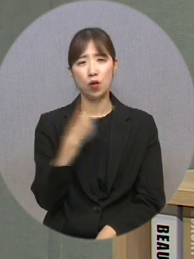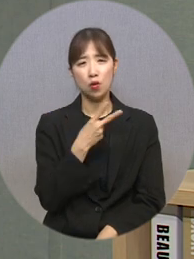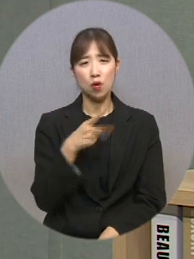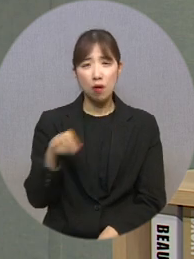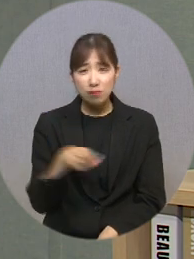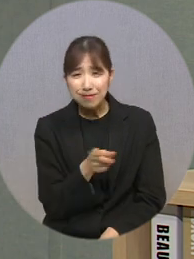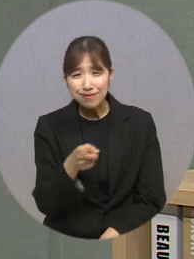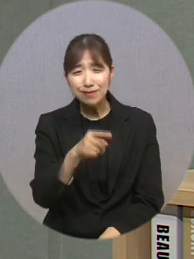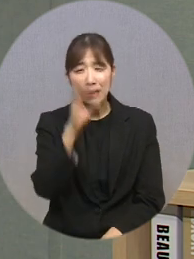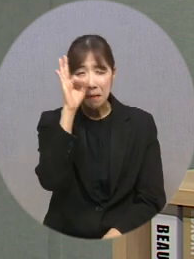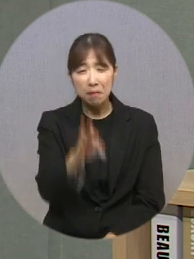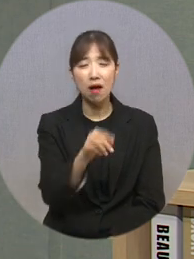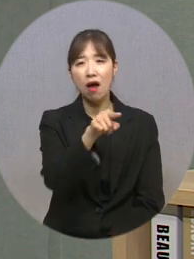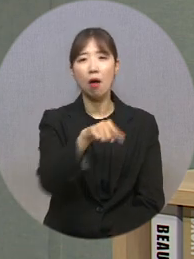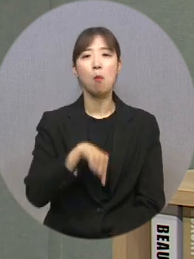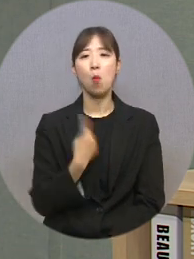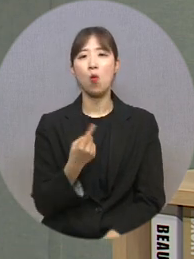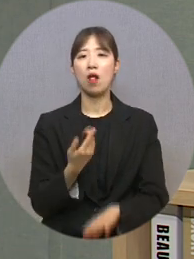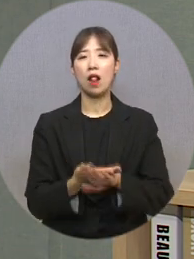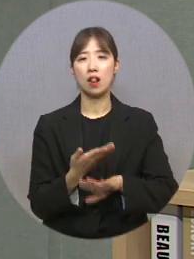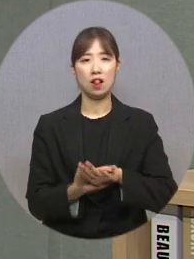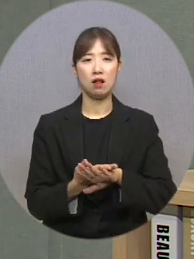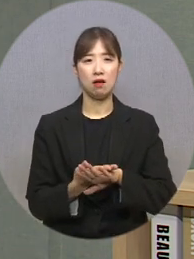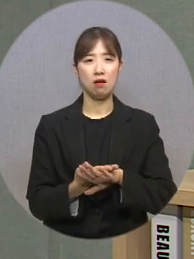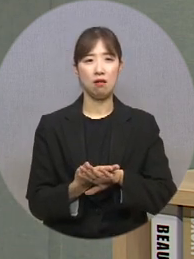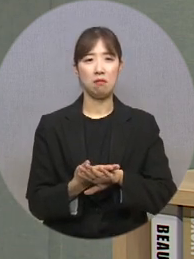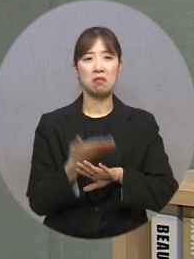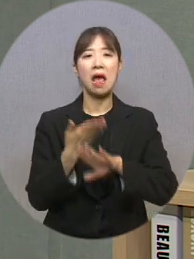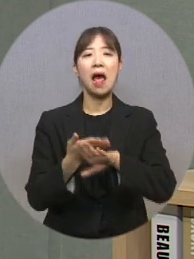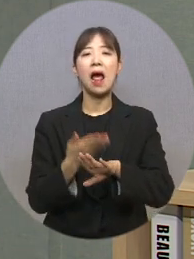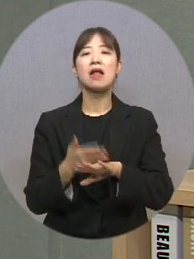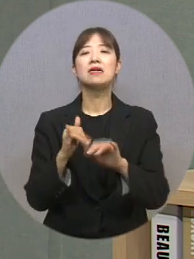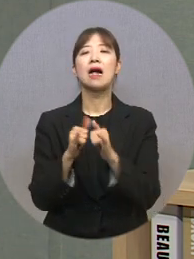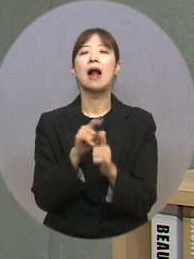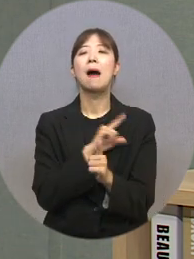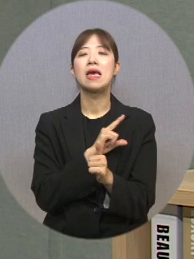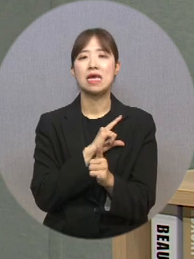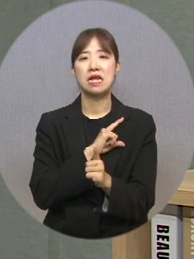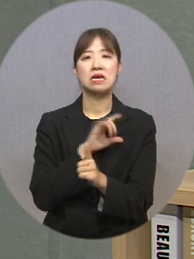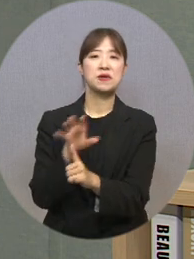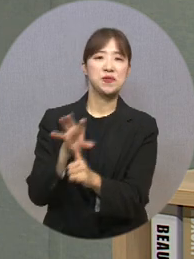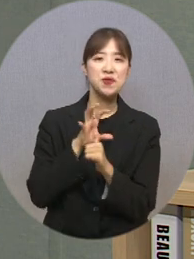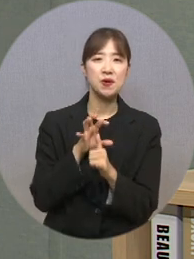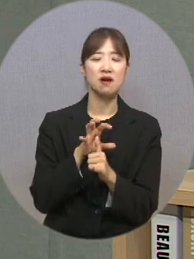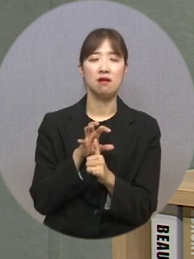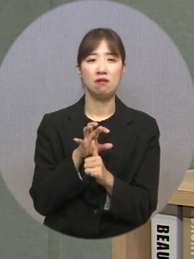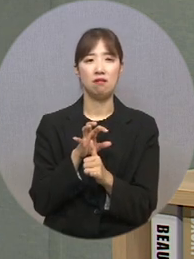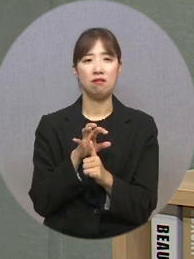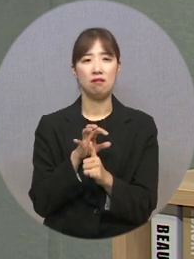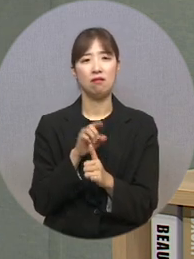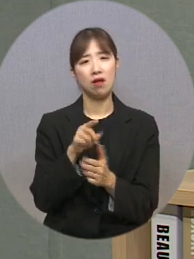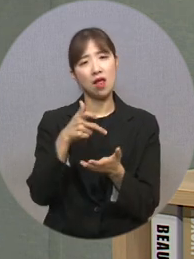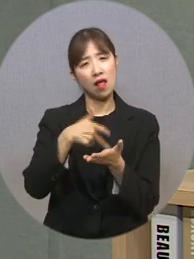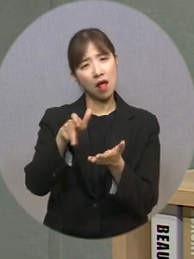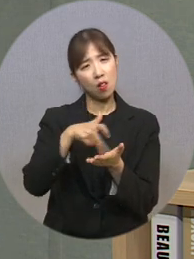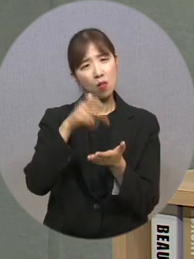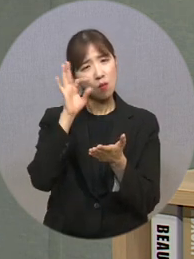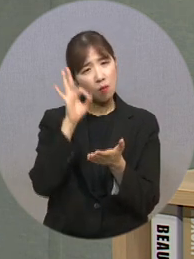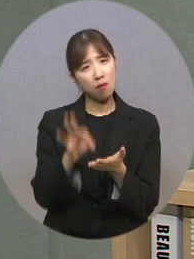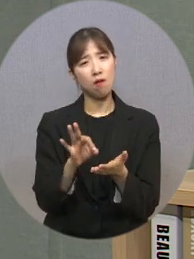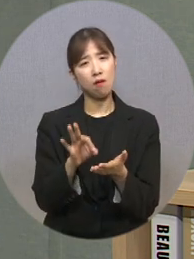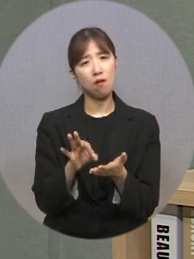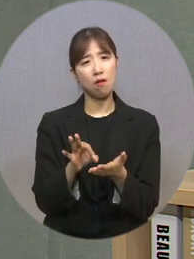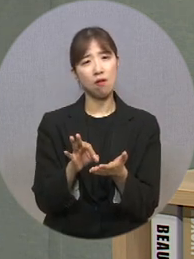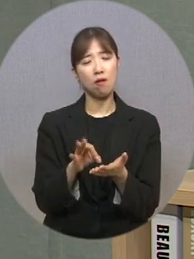추적을 하면은 뭐 본인이 아니고 예. 제3자의 또는 차명으로 그런데 카톡의 시스템으로 볼